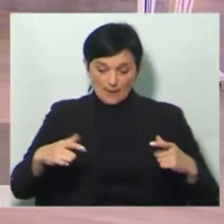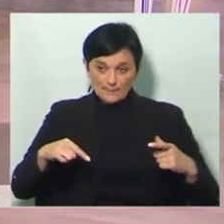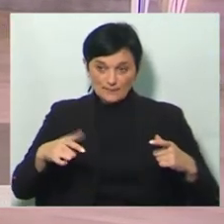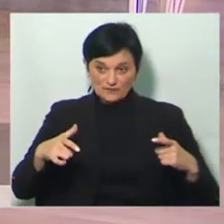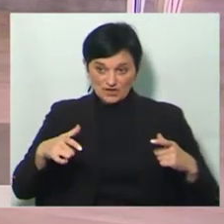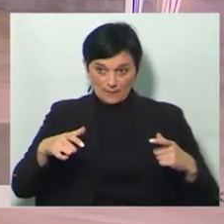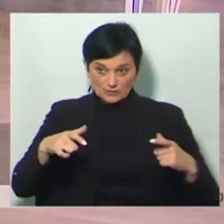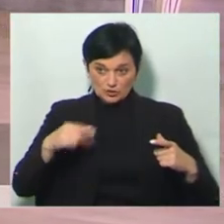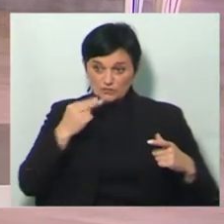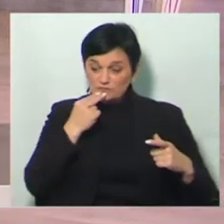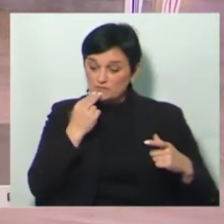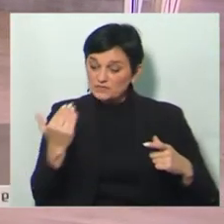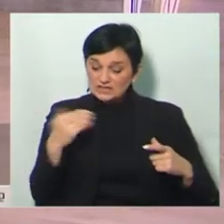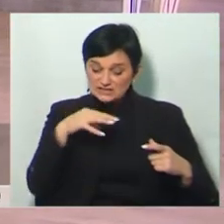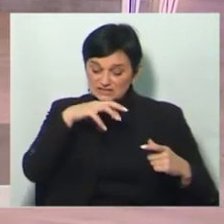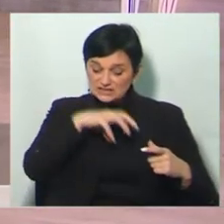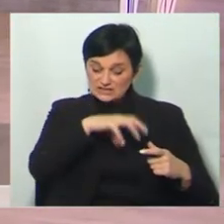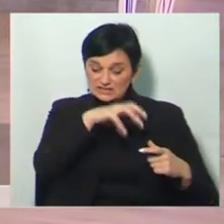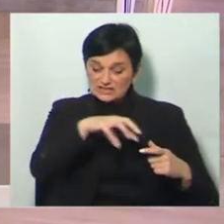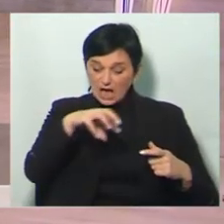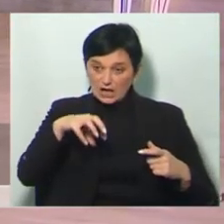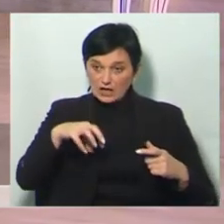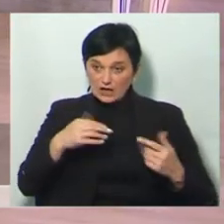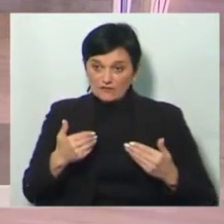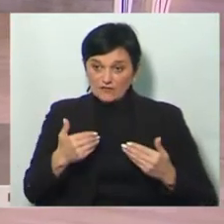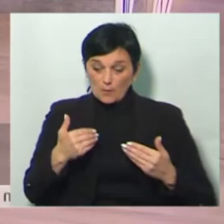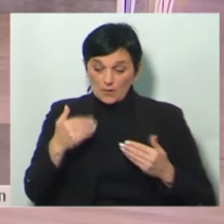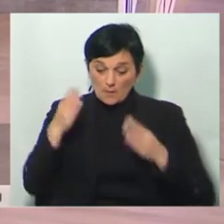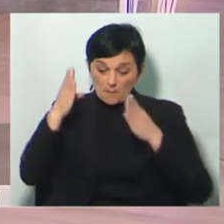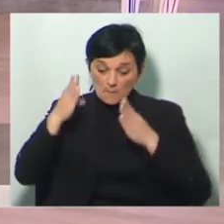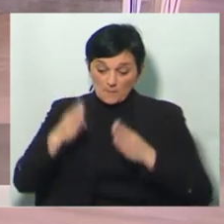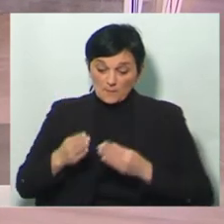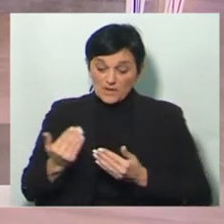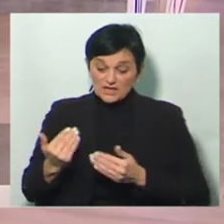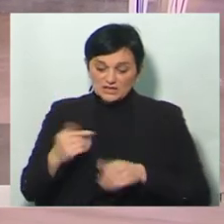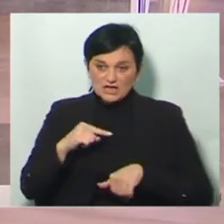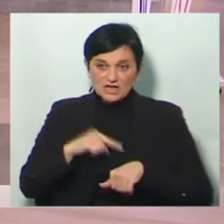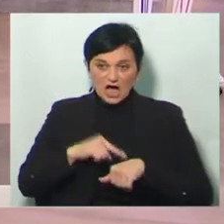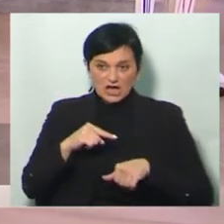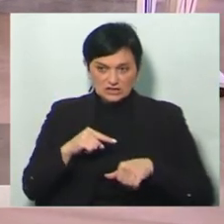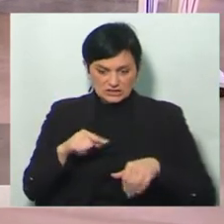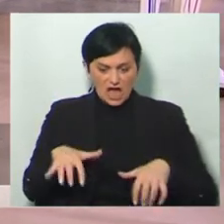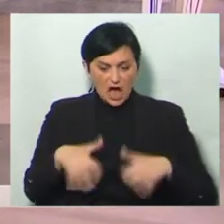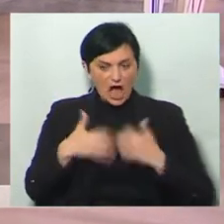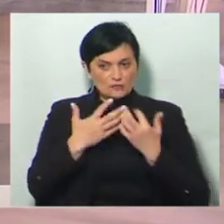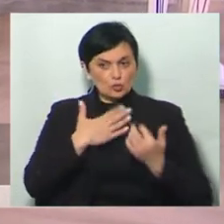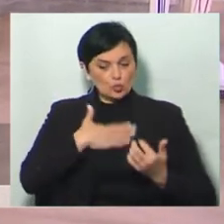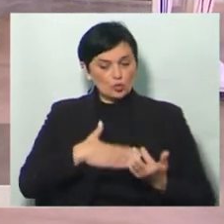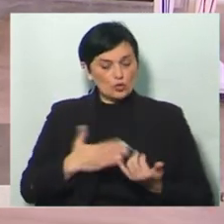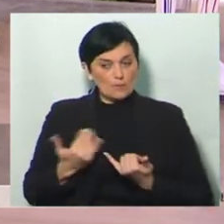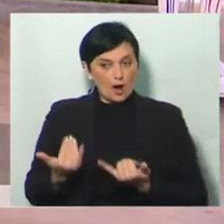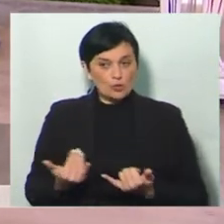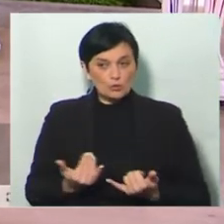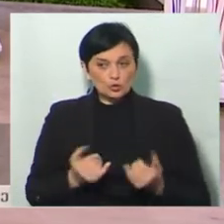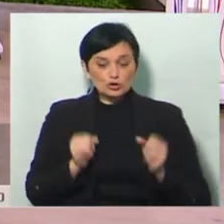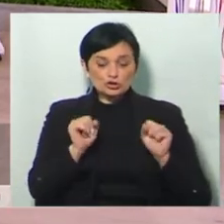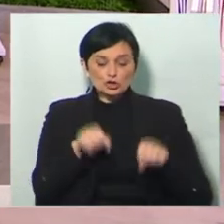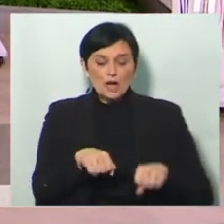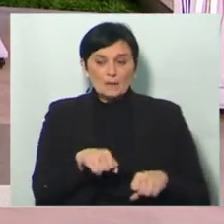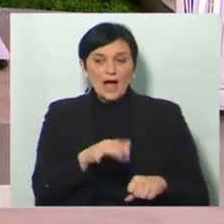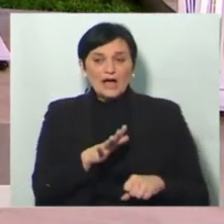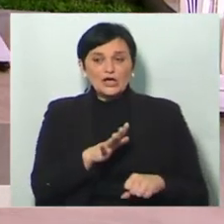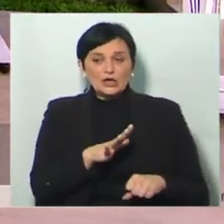რომელზედაც არის მოთავსებული მისი საკვები. მას პირადი სივრცის განცდას ეს ავტომატურად უკმაყოფილებს. ეს შეიძლება